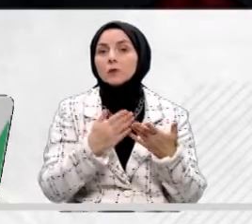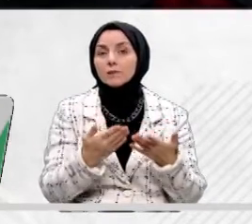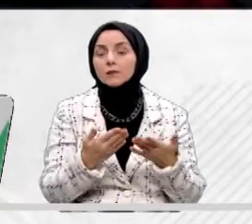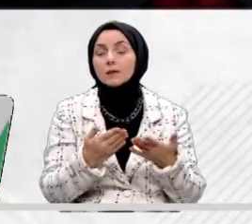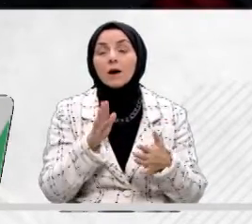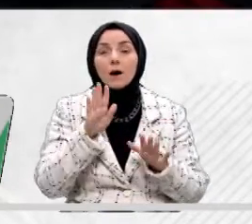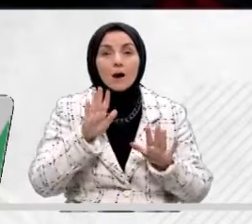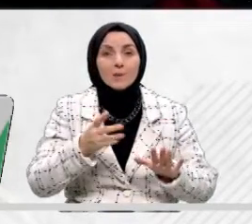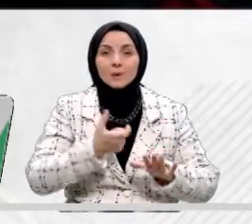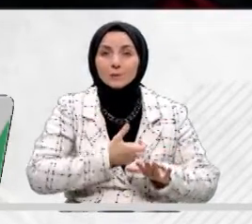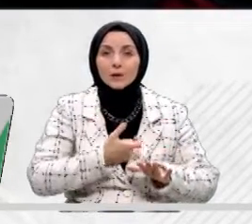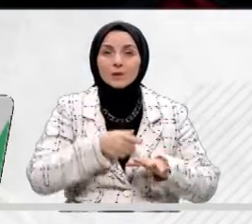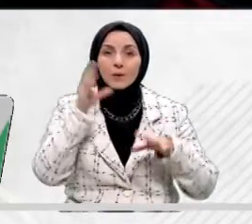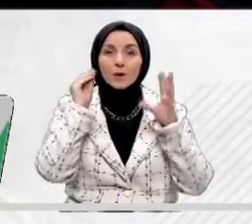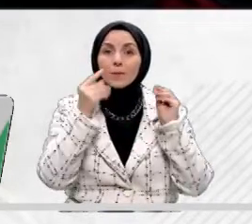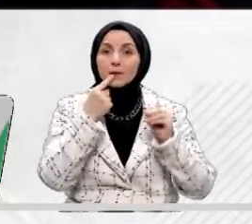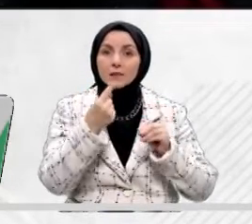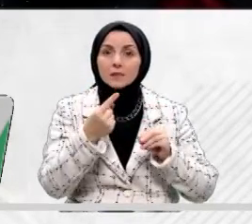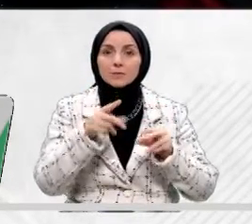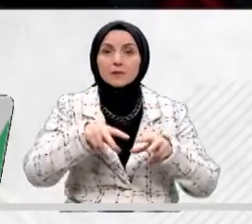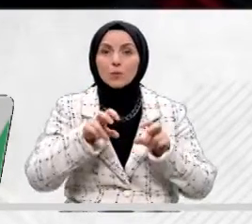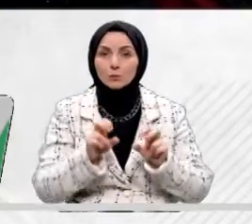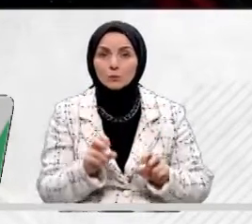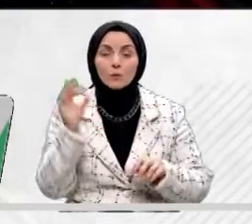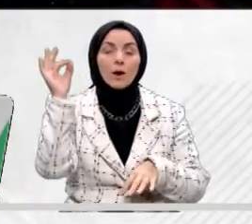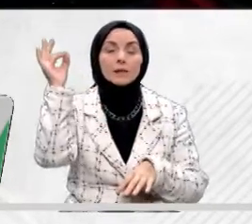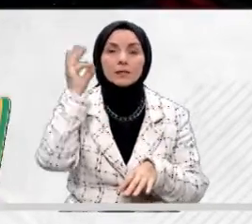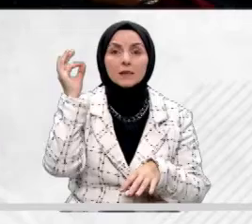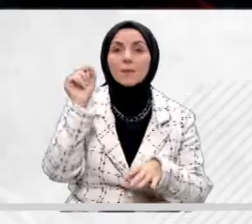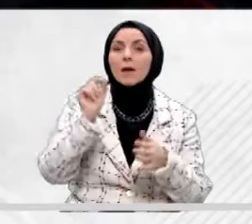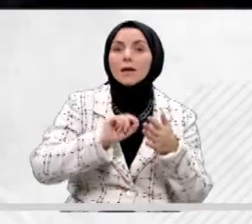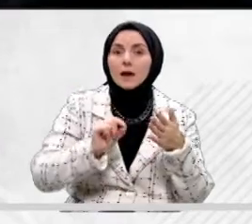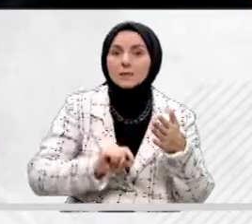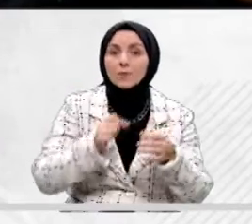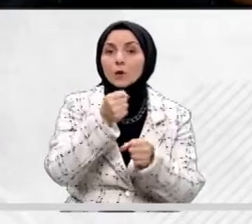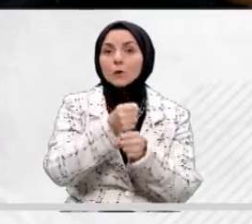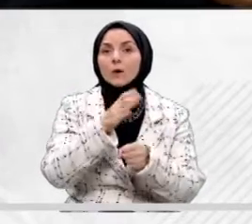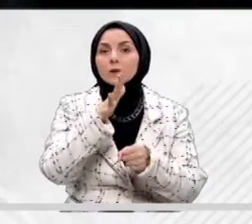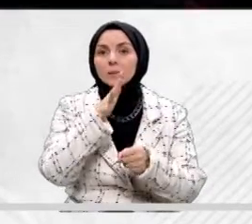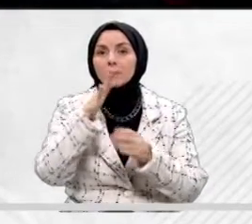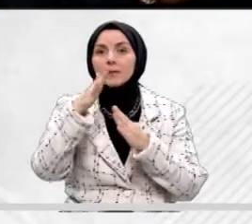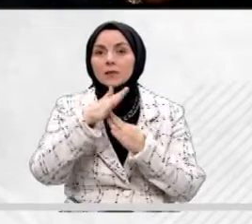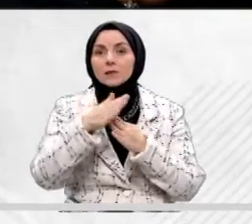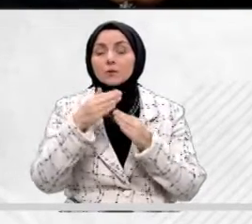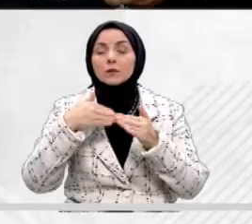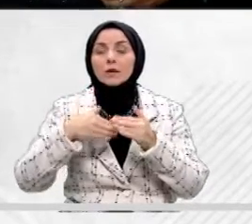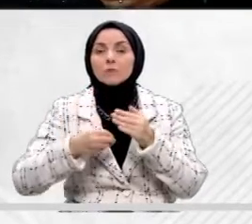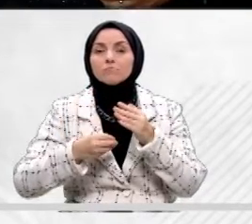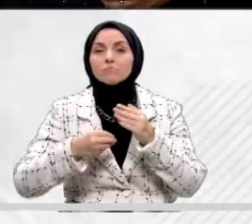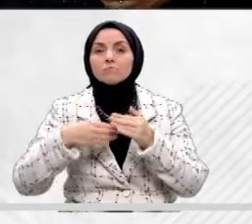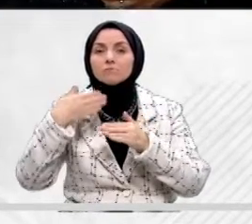oturma dinleme yazma görevinin bilincinin farkına varmak teneffüste dışarı çıkma arkadaşının